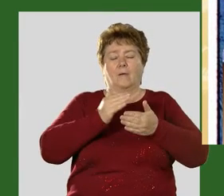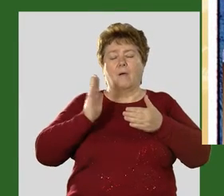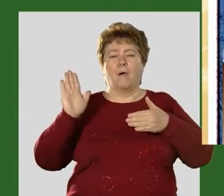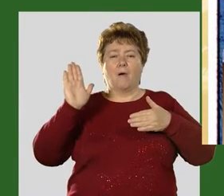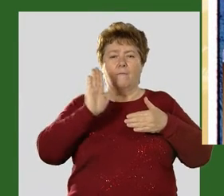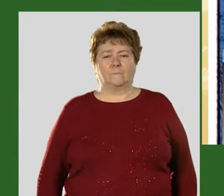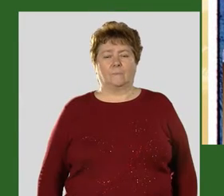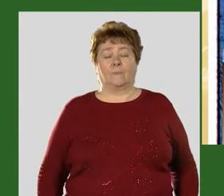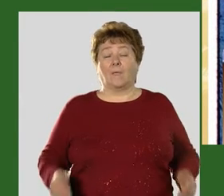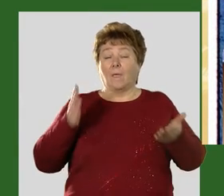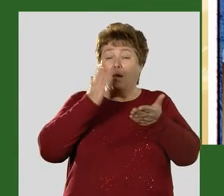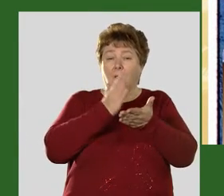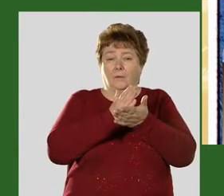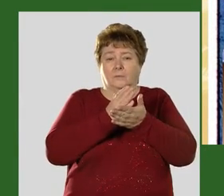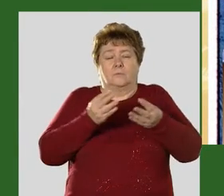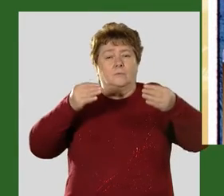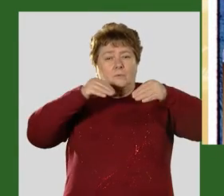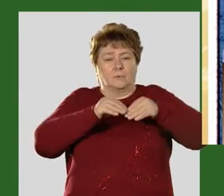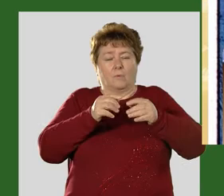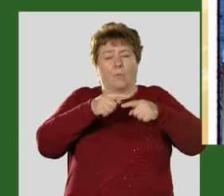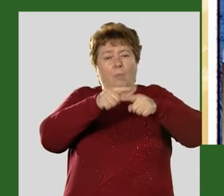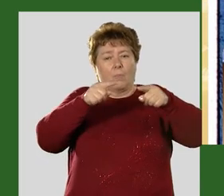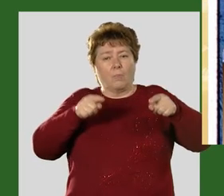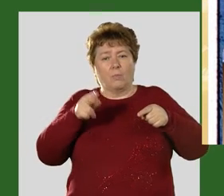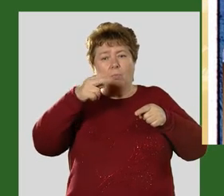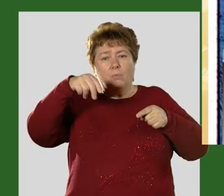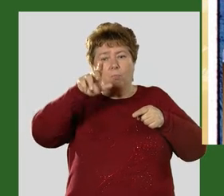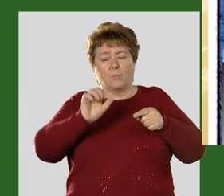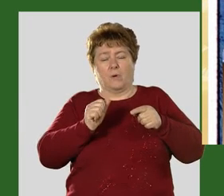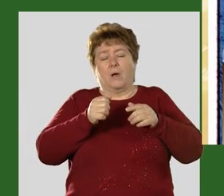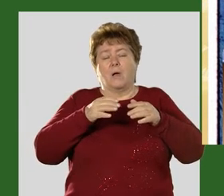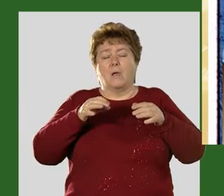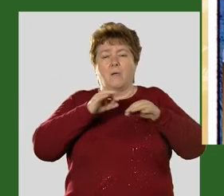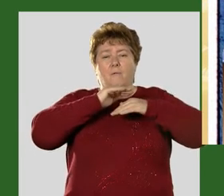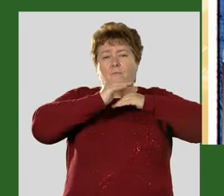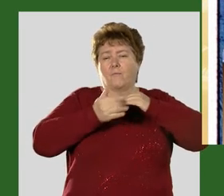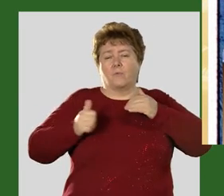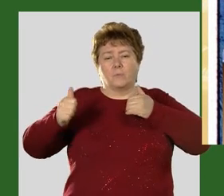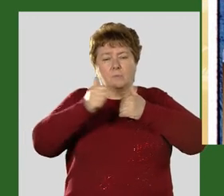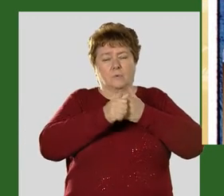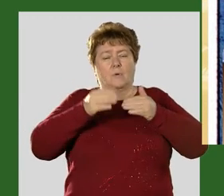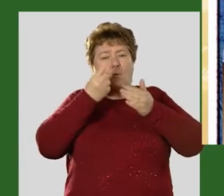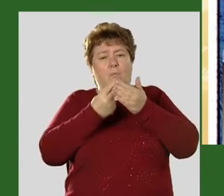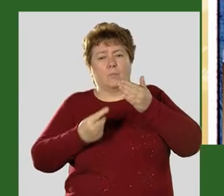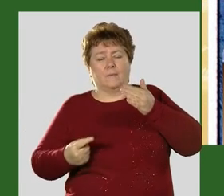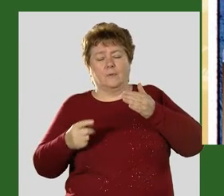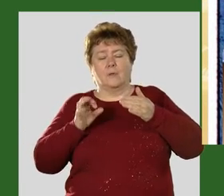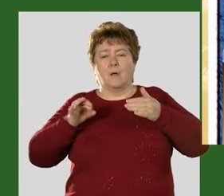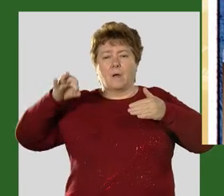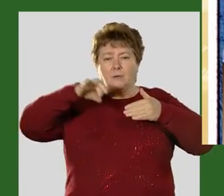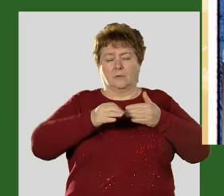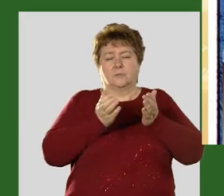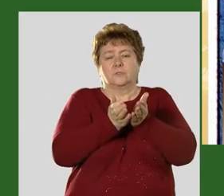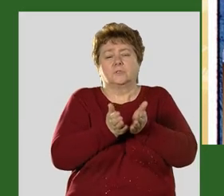берегов Евразии. Она включает дуги островов и особые формы рельефа – глубоководные